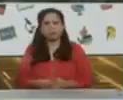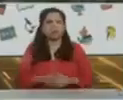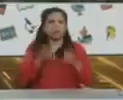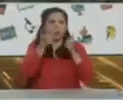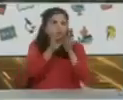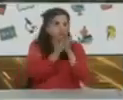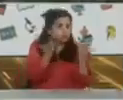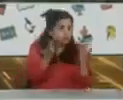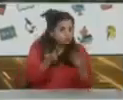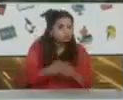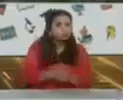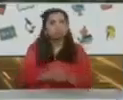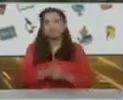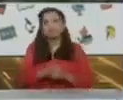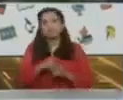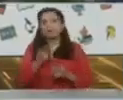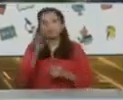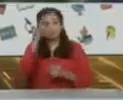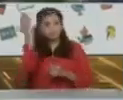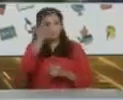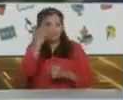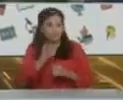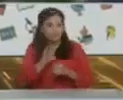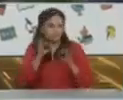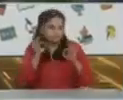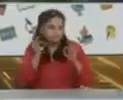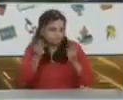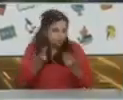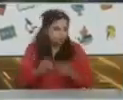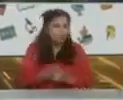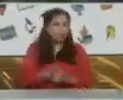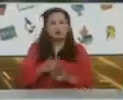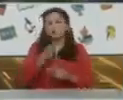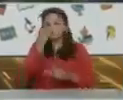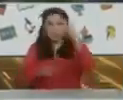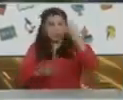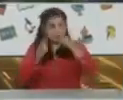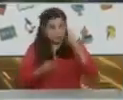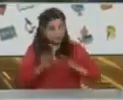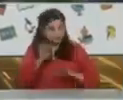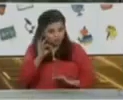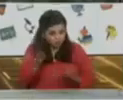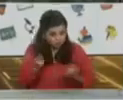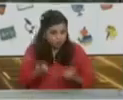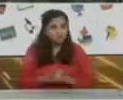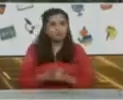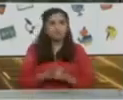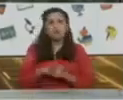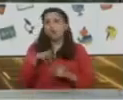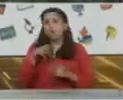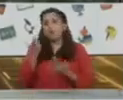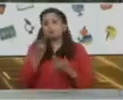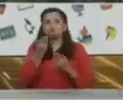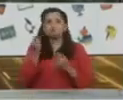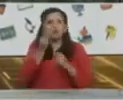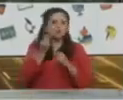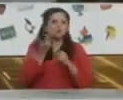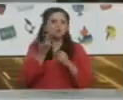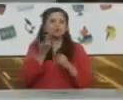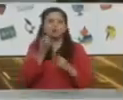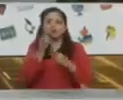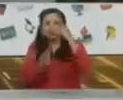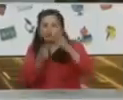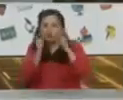किताब, अच्छी मूवीज, अच्छी कहानियां, अच्छी कविताएं,